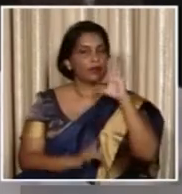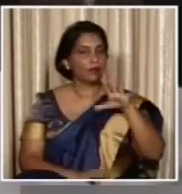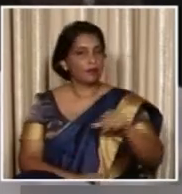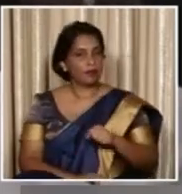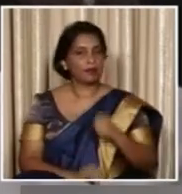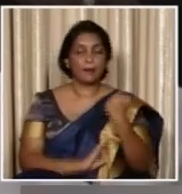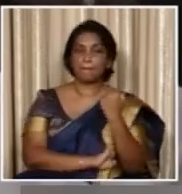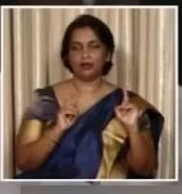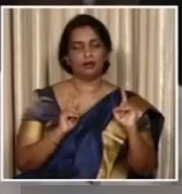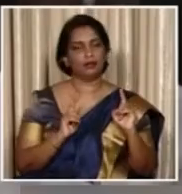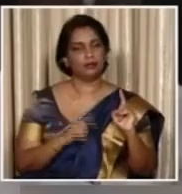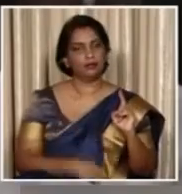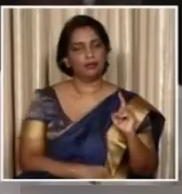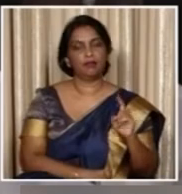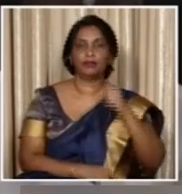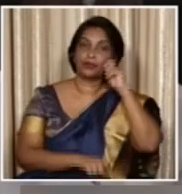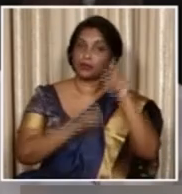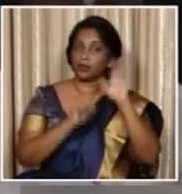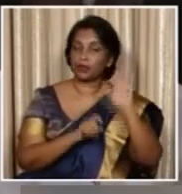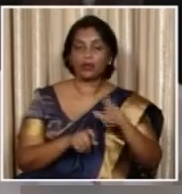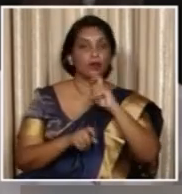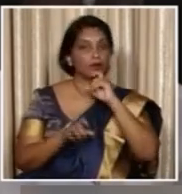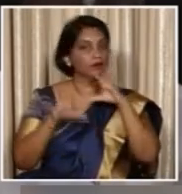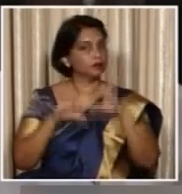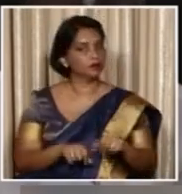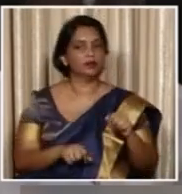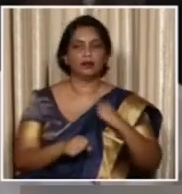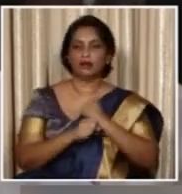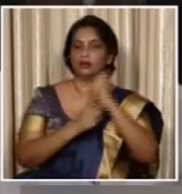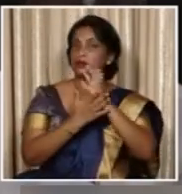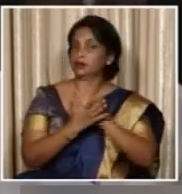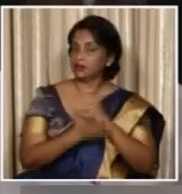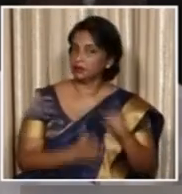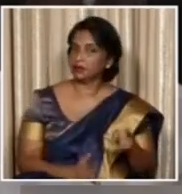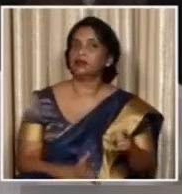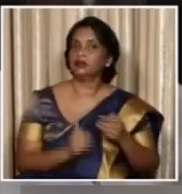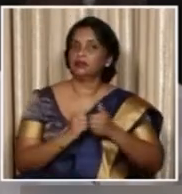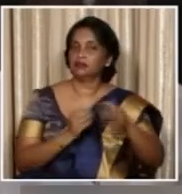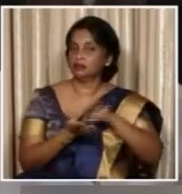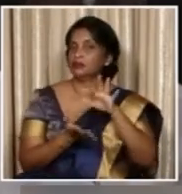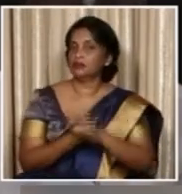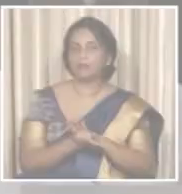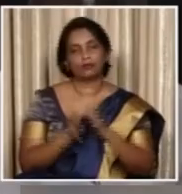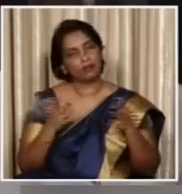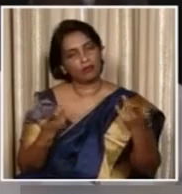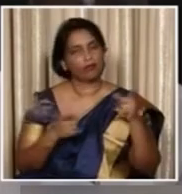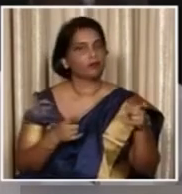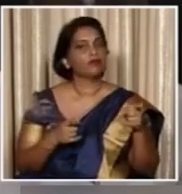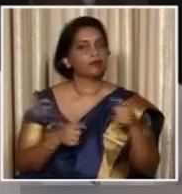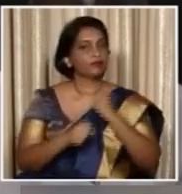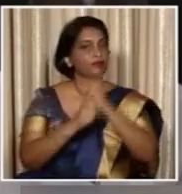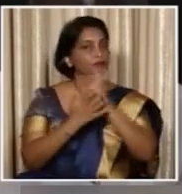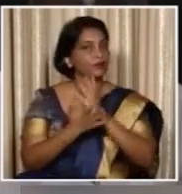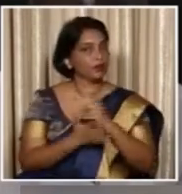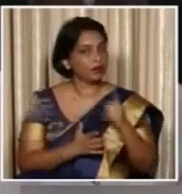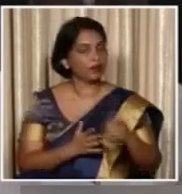බලතල සම්බන්ධයෙන් විනා ජනතාවගේ අධිකරණ බලය ආණ්ඩුක්‍රම ව්‍යවස්ථාවෙන් ඇතිකොට පිහිටවන ලද හෝ ආණ්ඩුක්‍රම